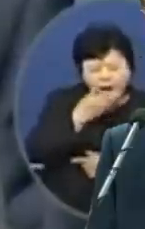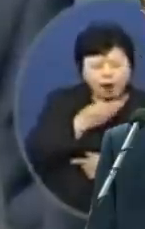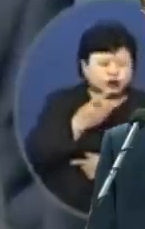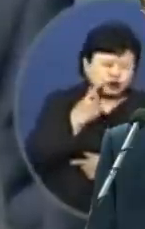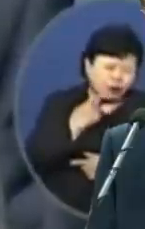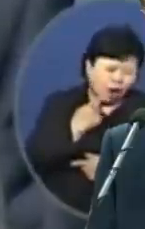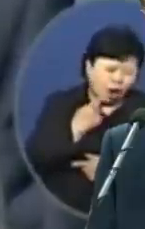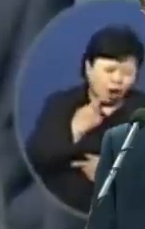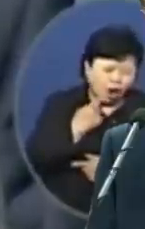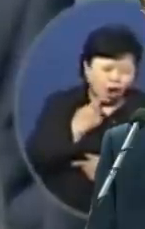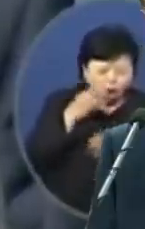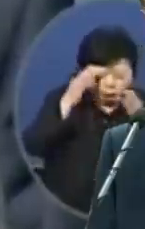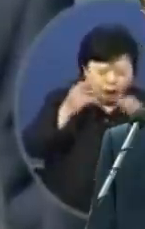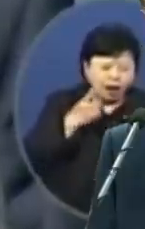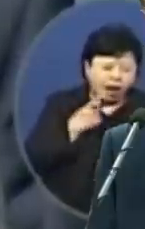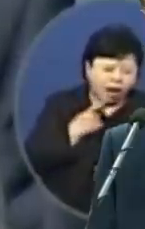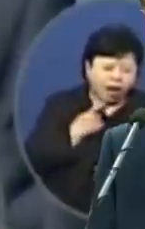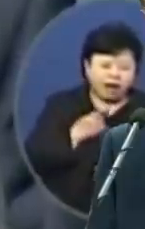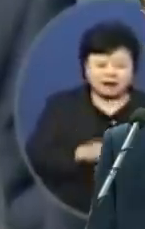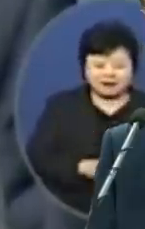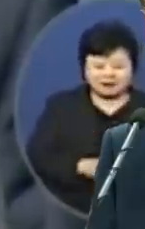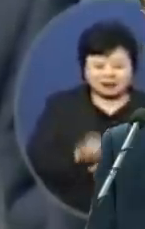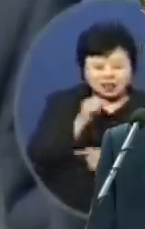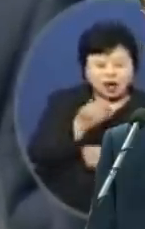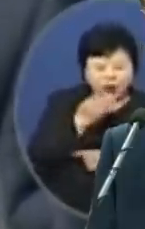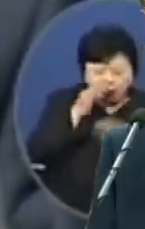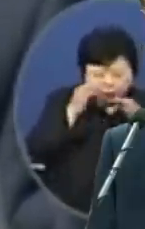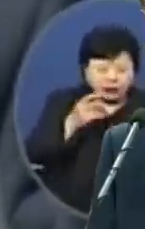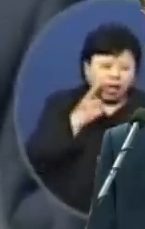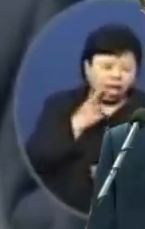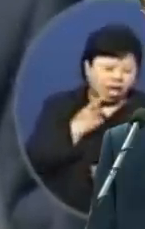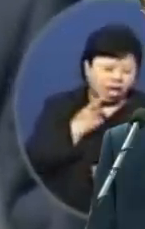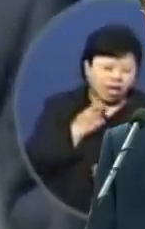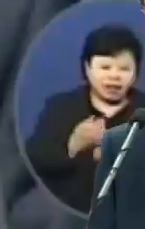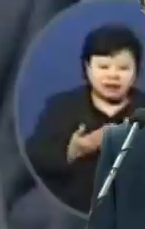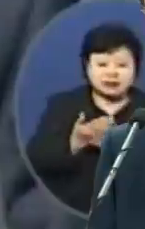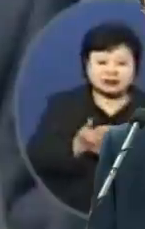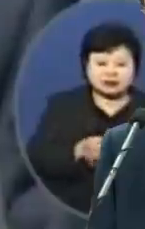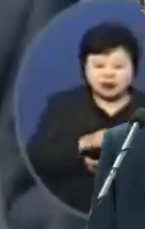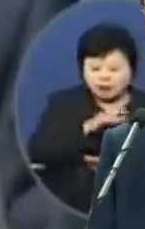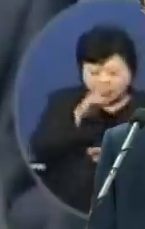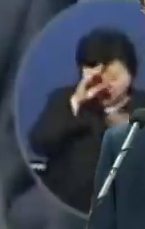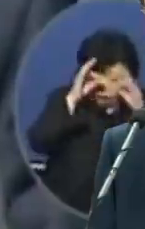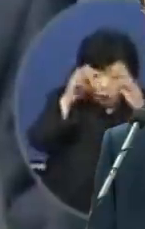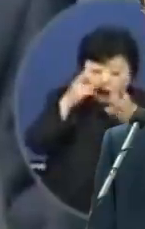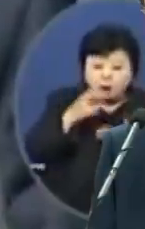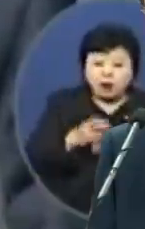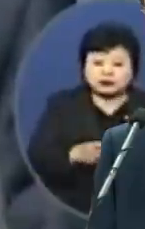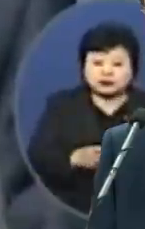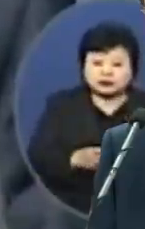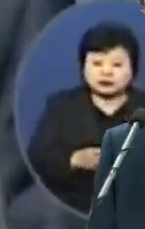지혜를 얻기에 탐스러운 선악과였었습니다. 별 도리 없이 바라봄의 법칙은 바라보고